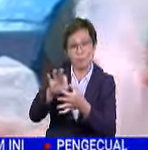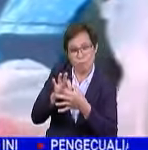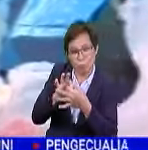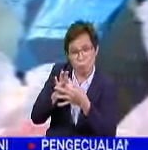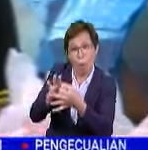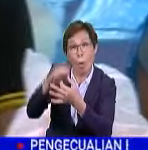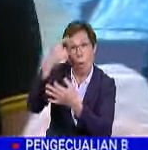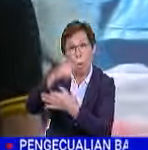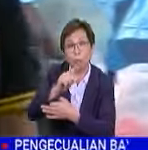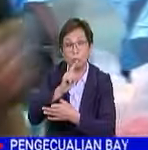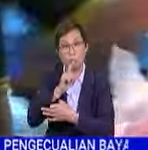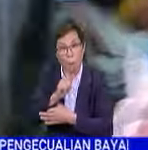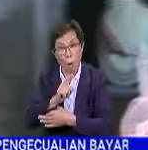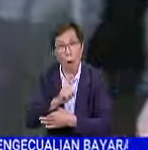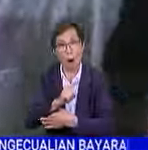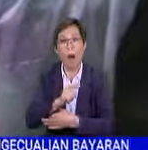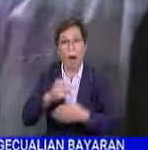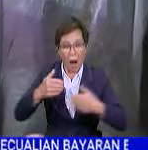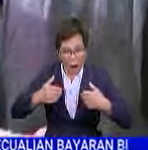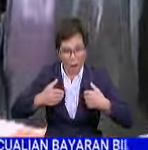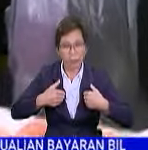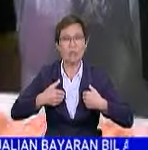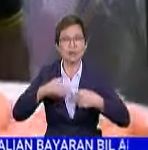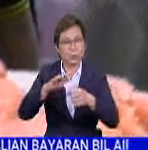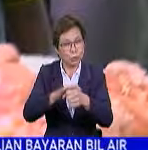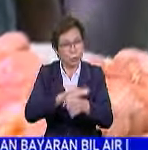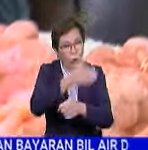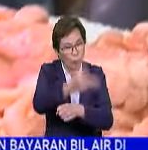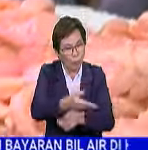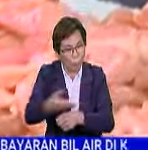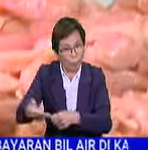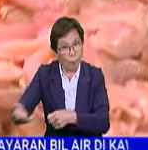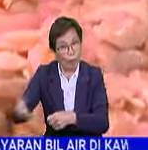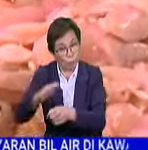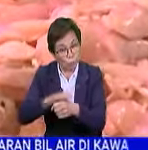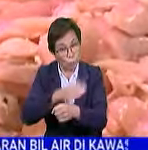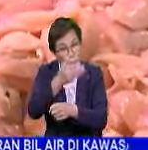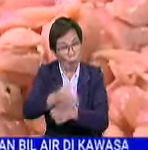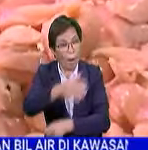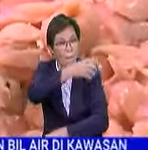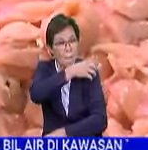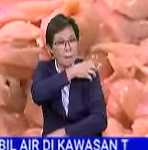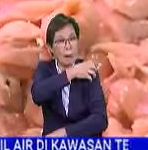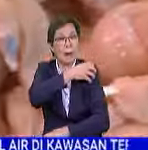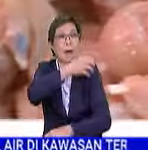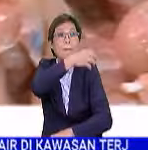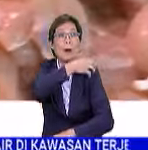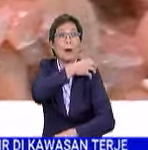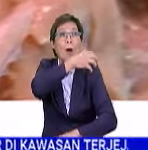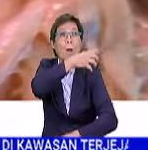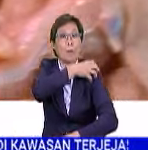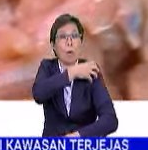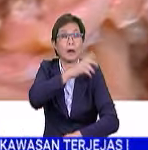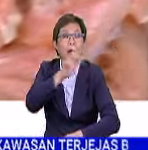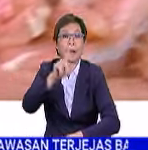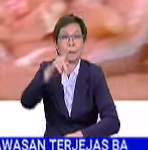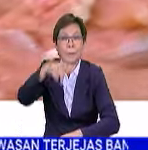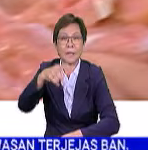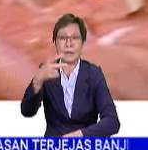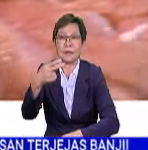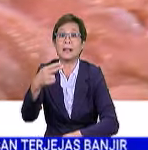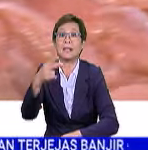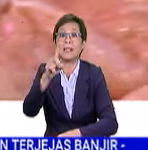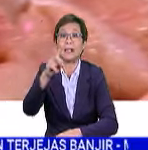MAFI bagi memastikan keberadaan bekalan di pasaran. Pegawai penguatkuasa KPDN HEP juga